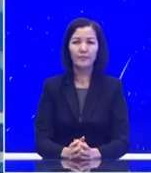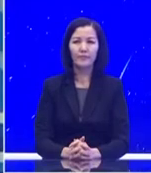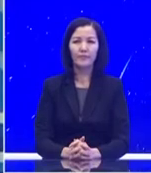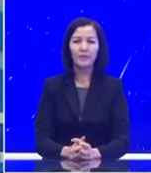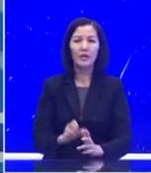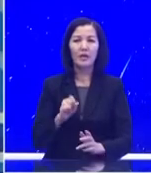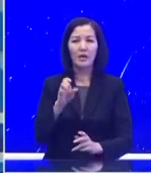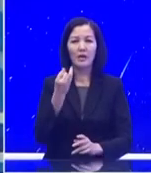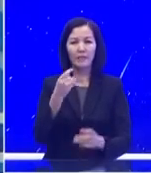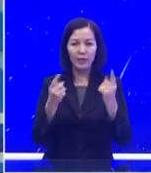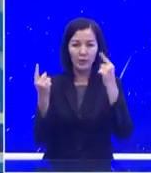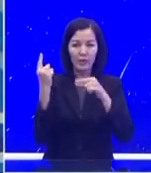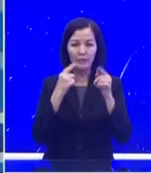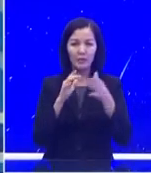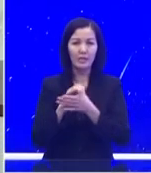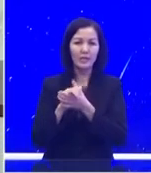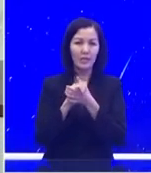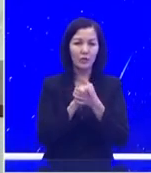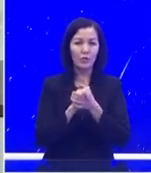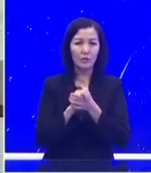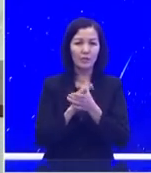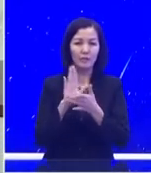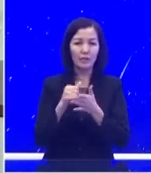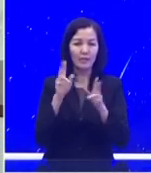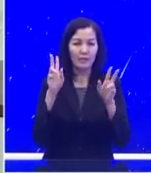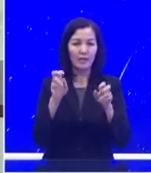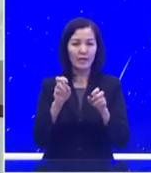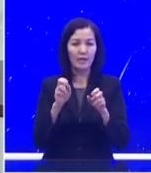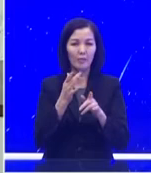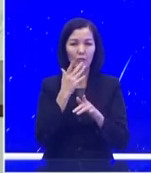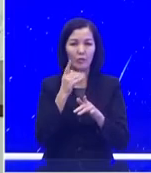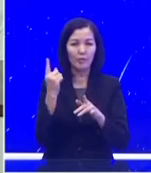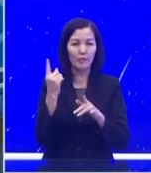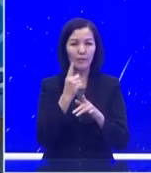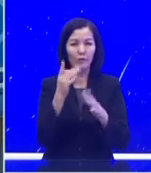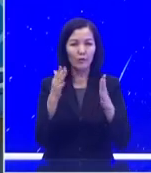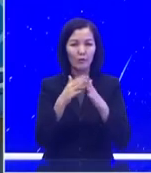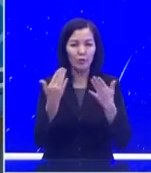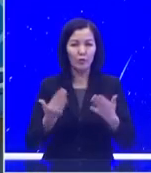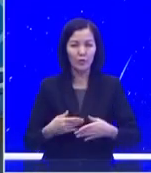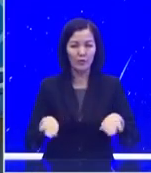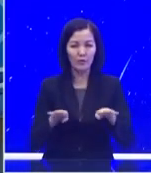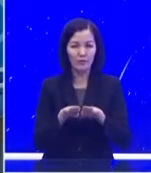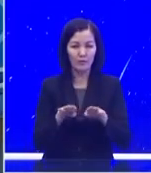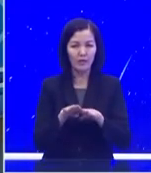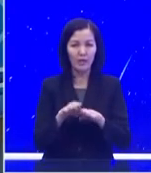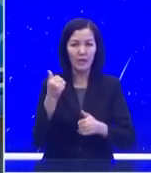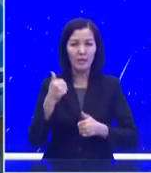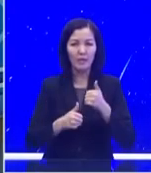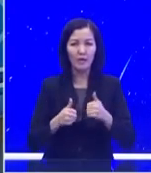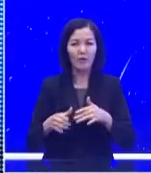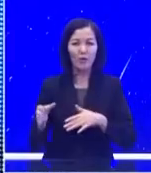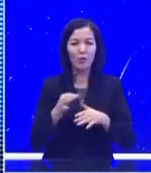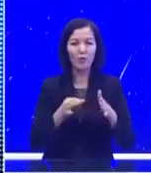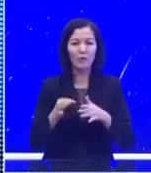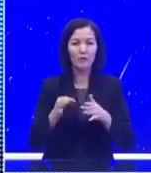Абай шығармашылығы татулық пен ынтымақтың ұйытқысы. Ұлтына қарамай халықты бір арнада біріктіретін құндымыра. Байқауға облысқа қарасты